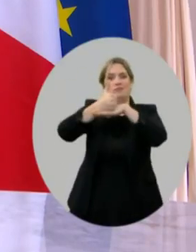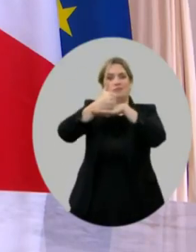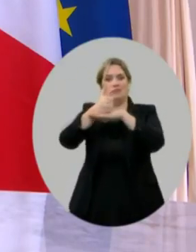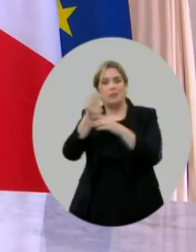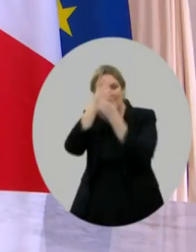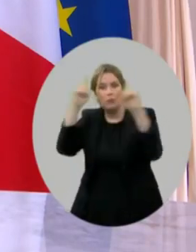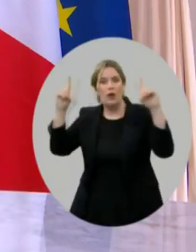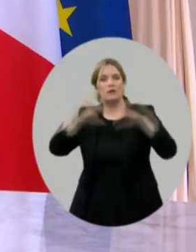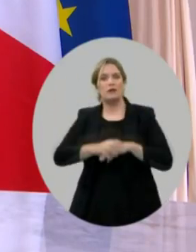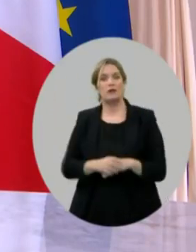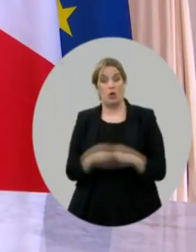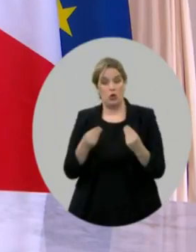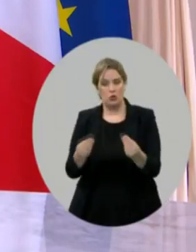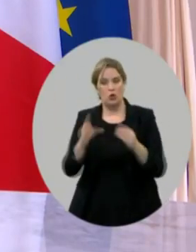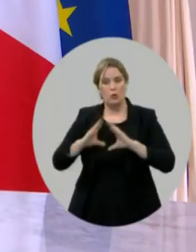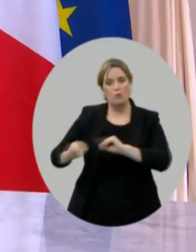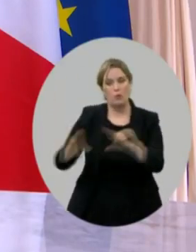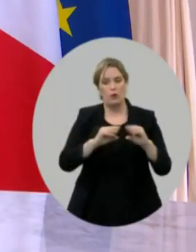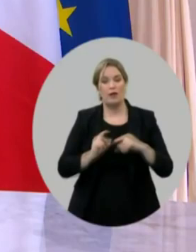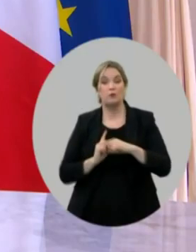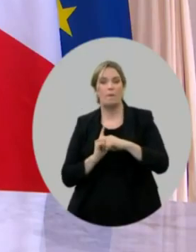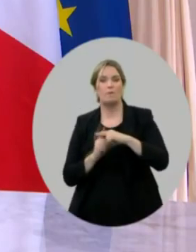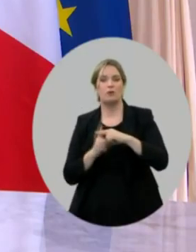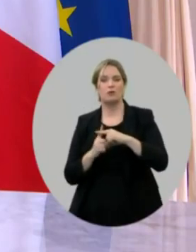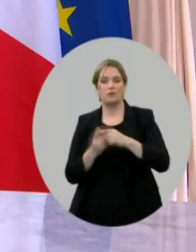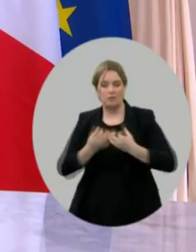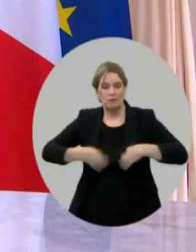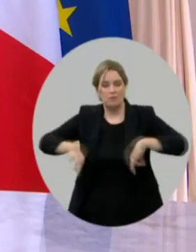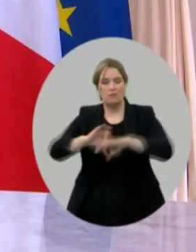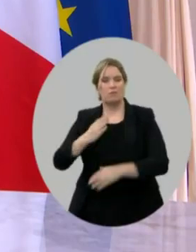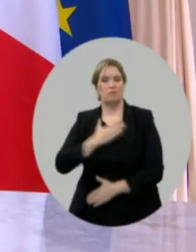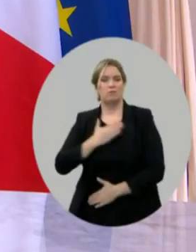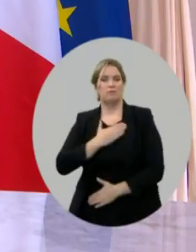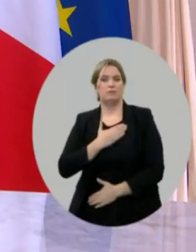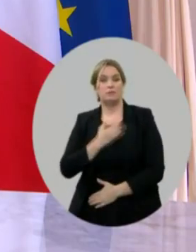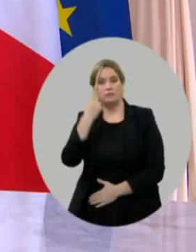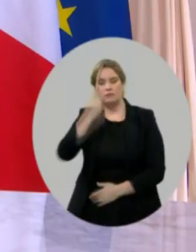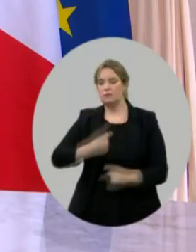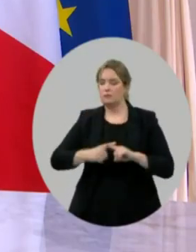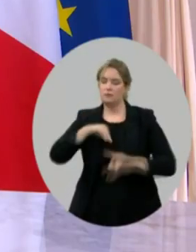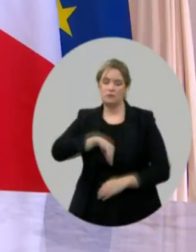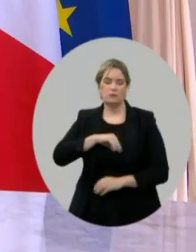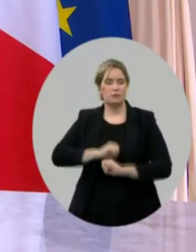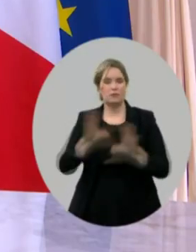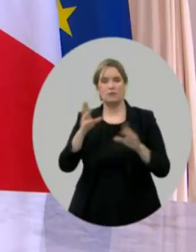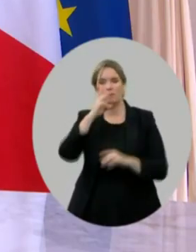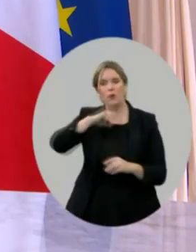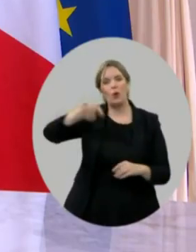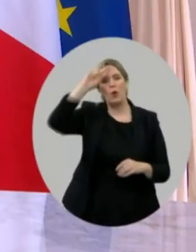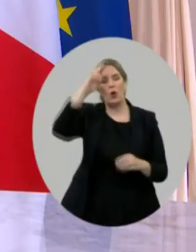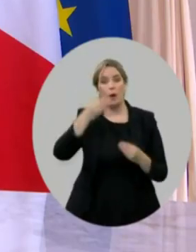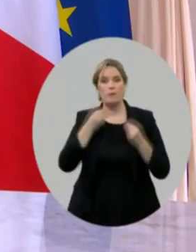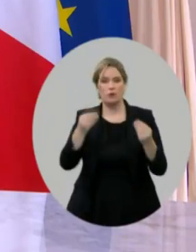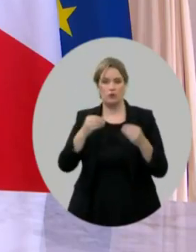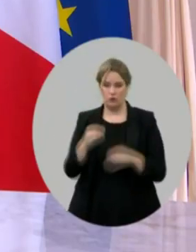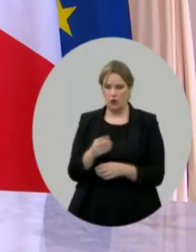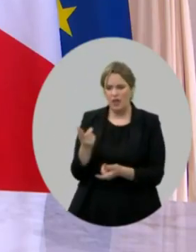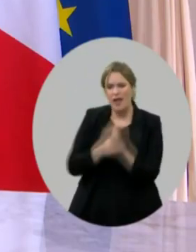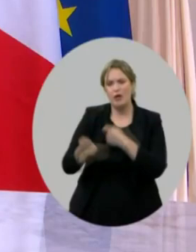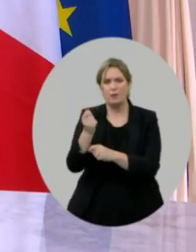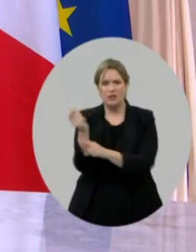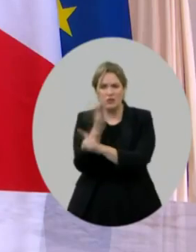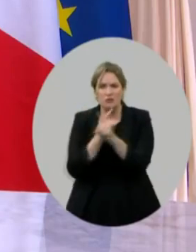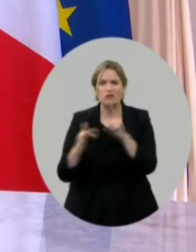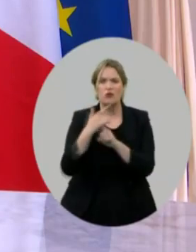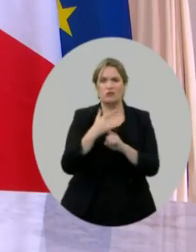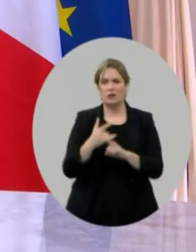Parce que c'est bon pour nos peuples. Je crois très profondément que l'Europe peut devenir cette puissance économique,